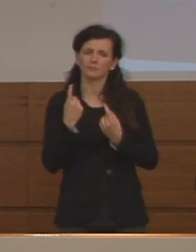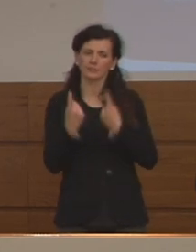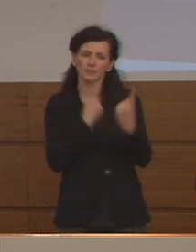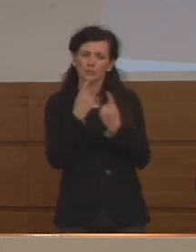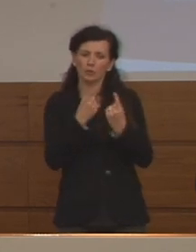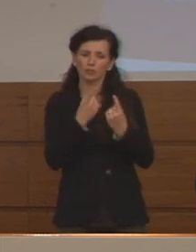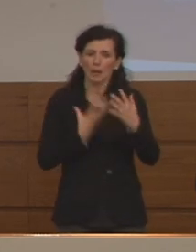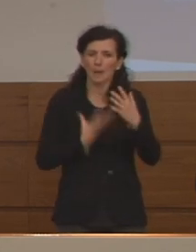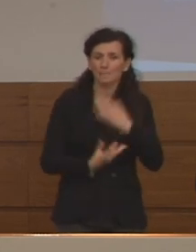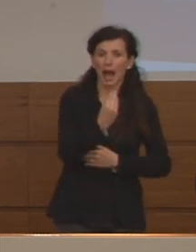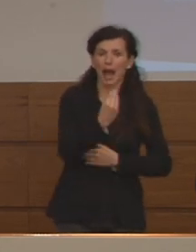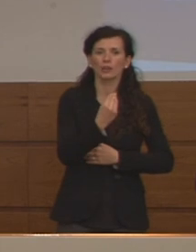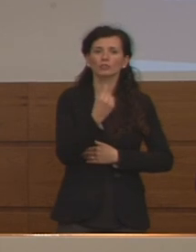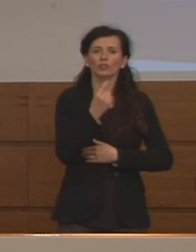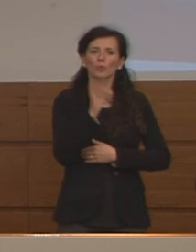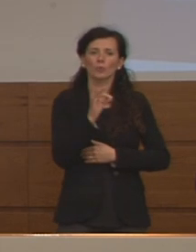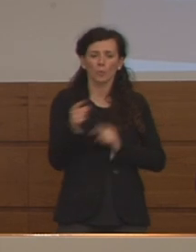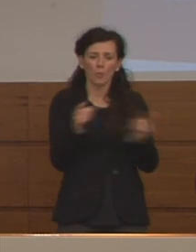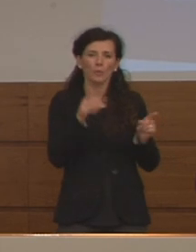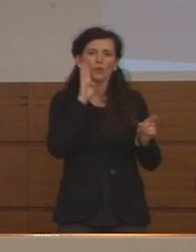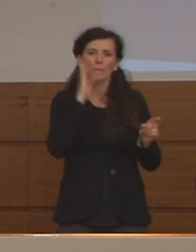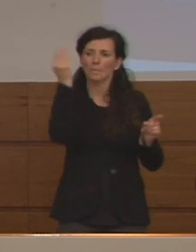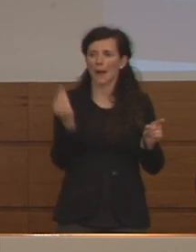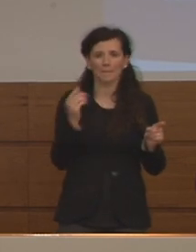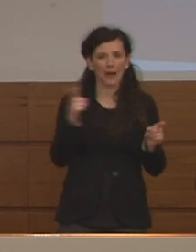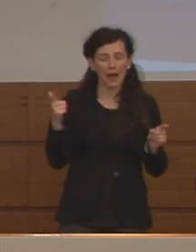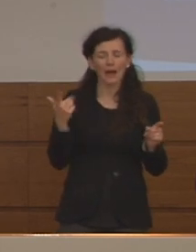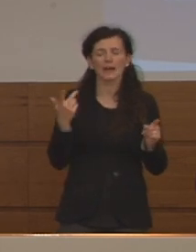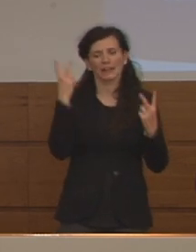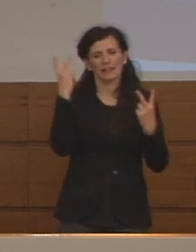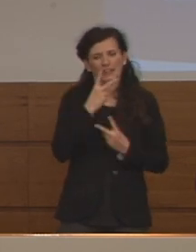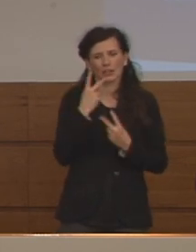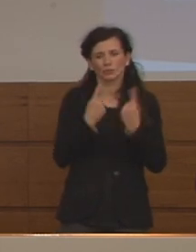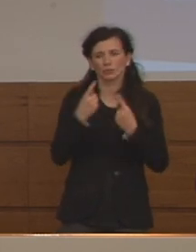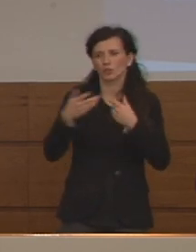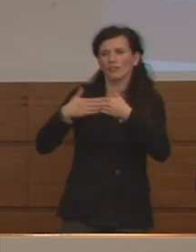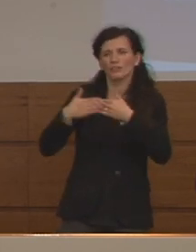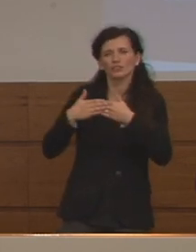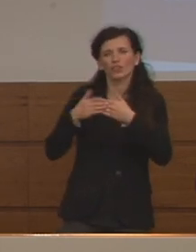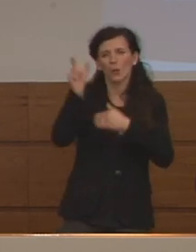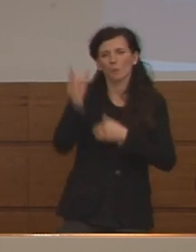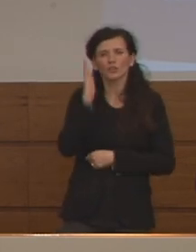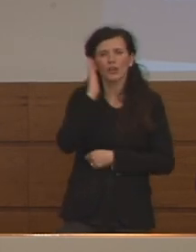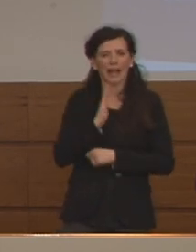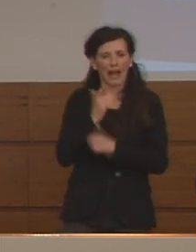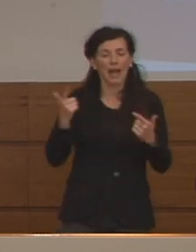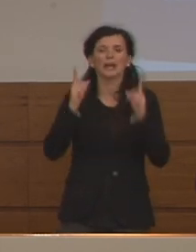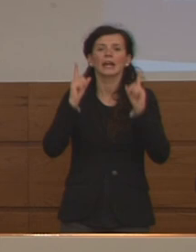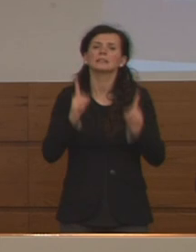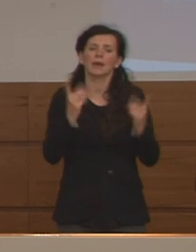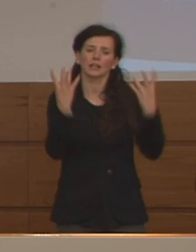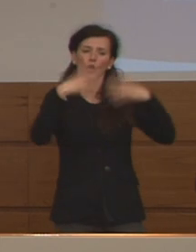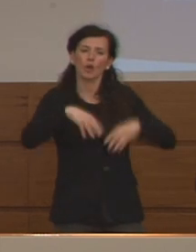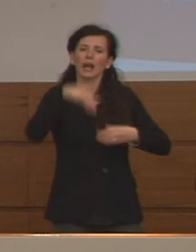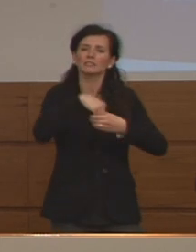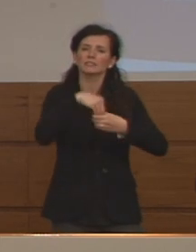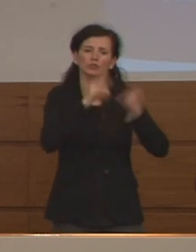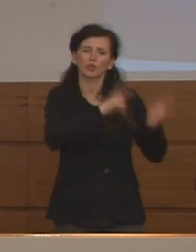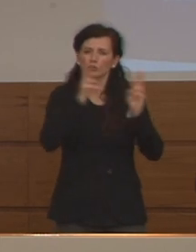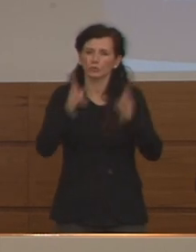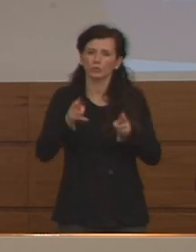senza il papa in sala parto o senza avere nessuno vicini beh questo dipende molto dall organizzazione della strutturazione del punto nascita